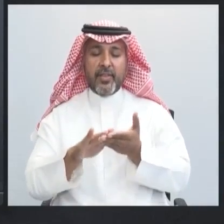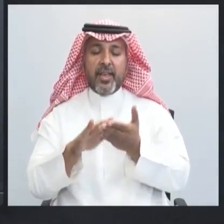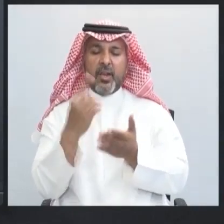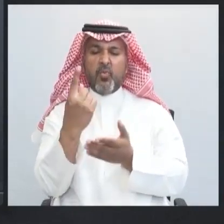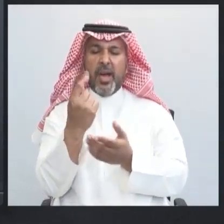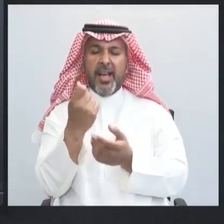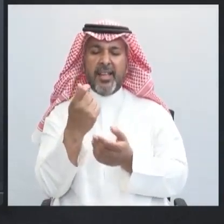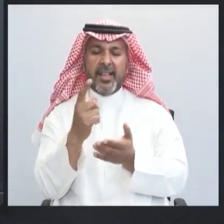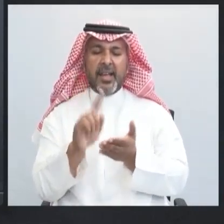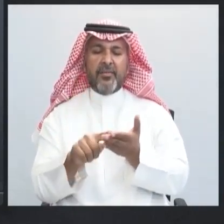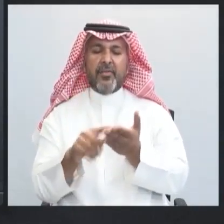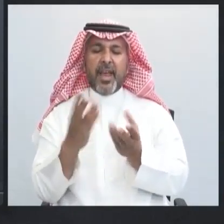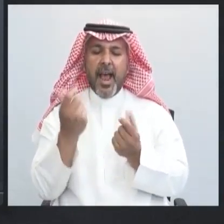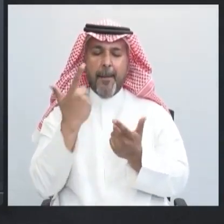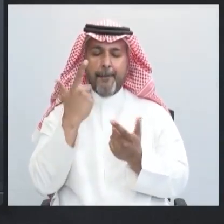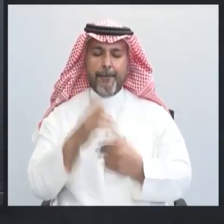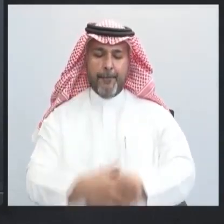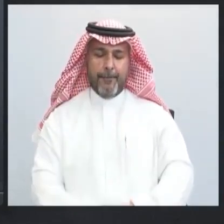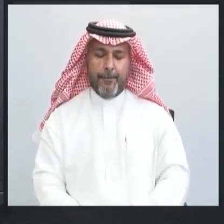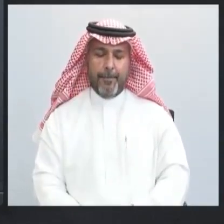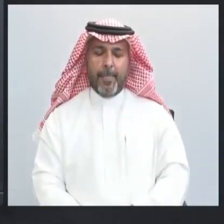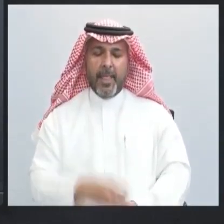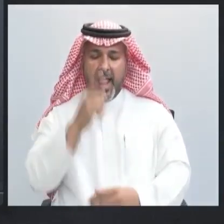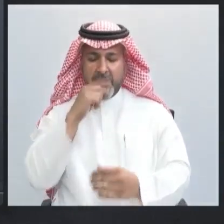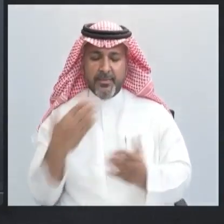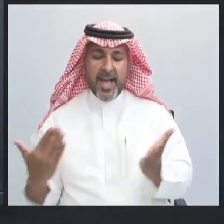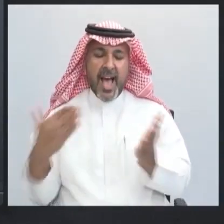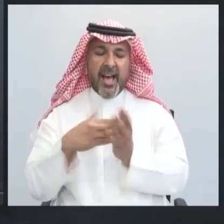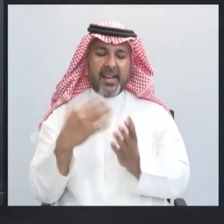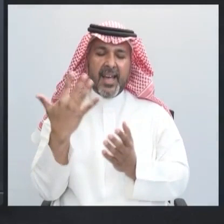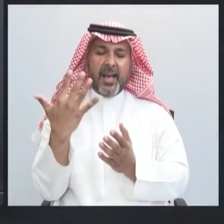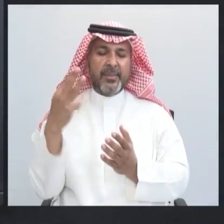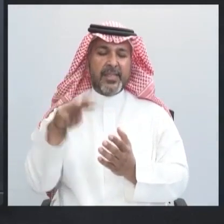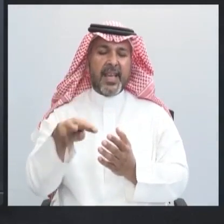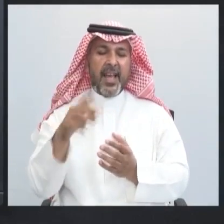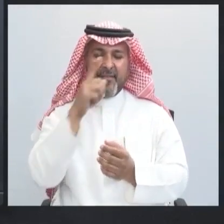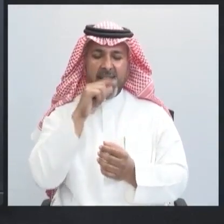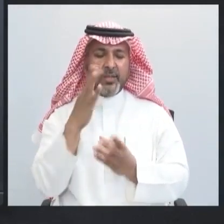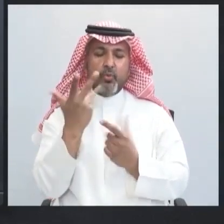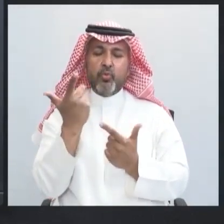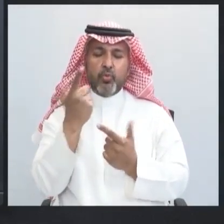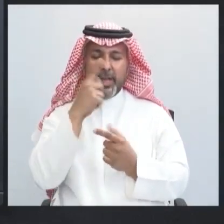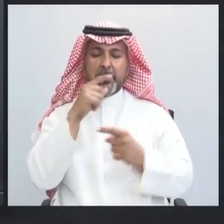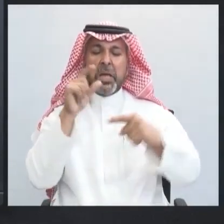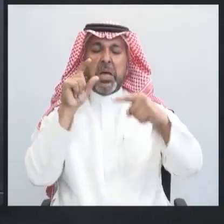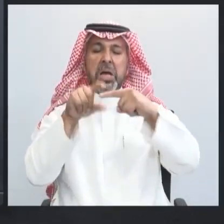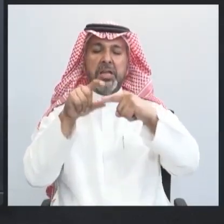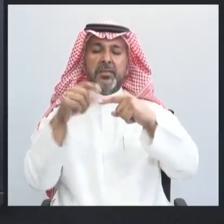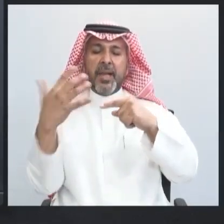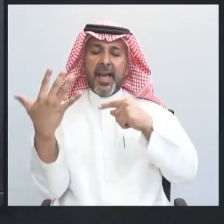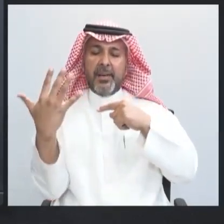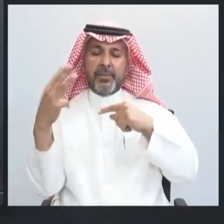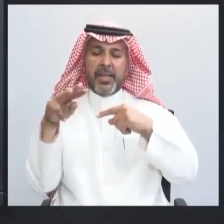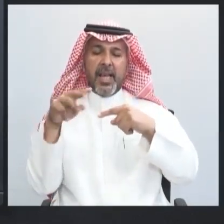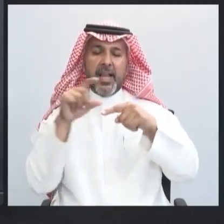5000 عدد الايام اللازمه عشان نوصل او نجمع 5000 ريال رح نقسم ال 5000 على عدد